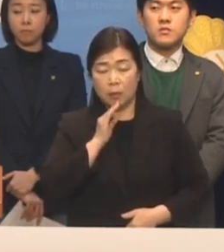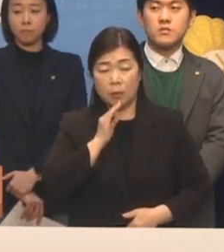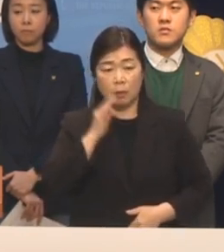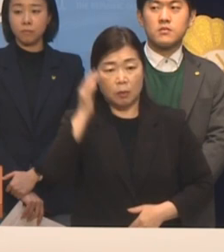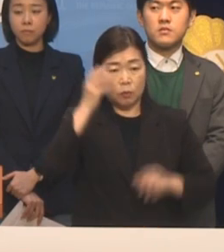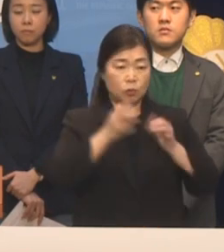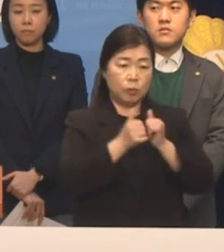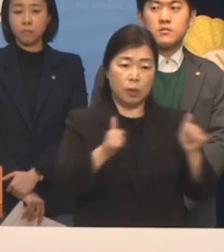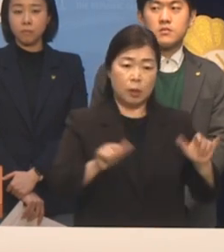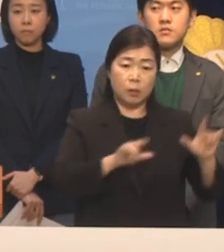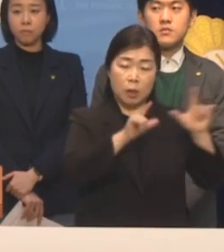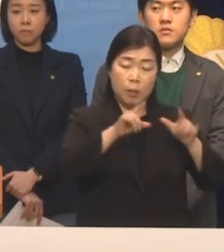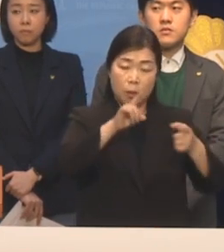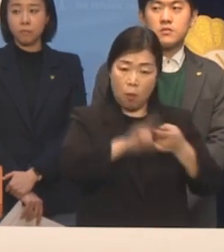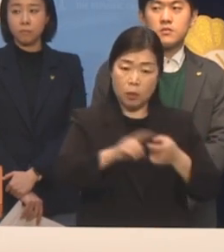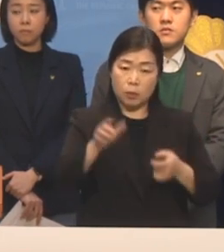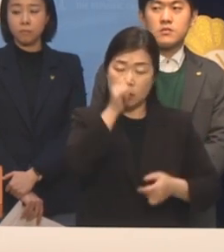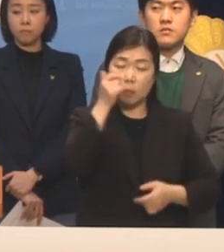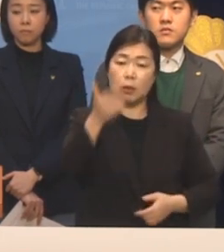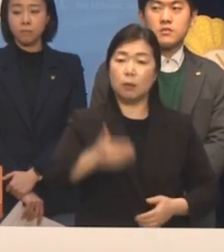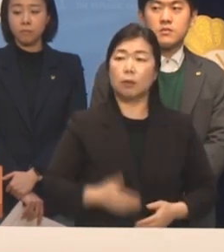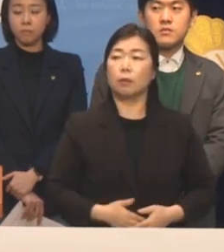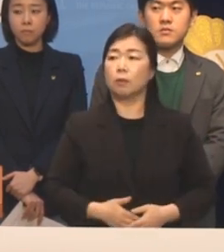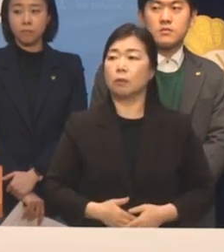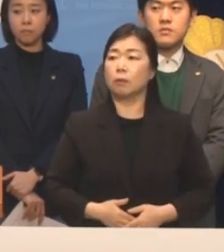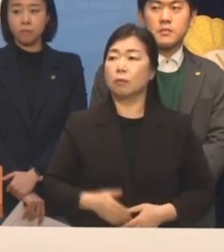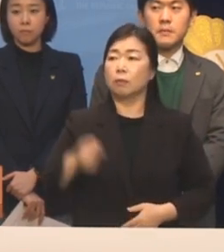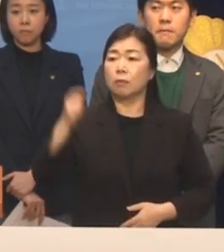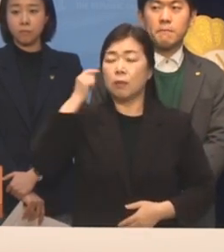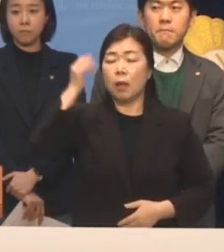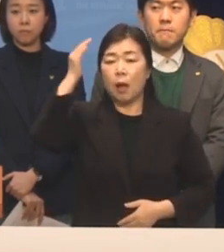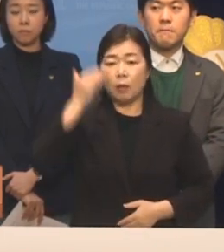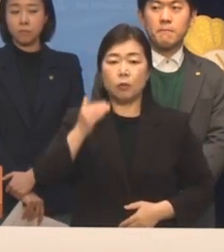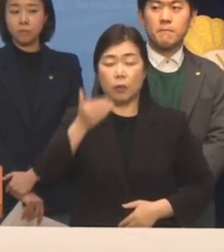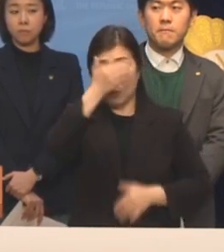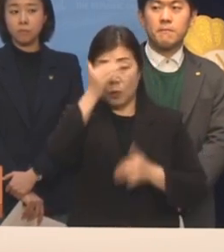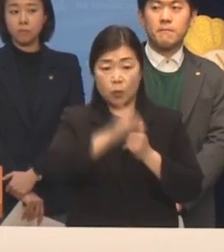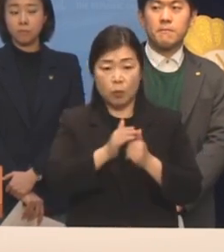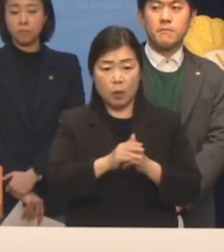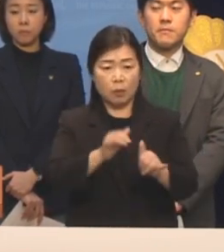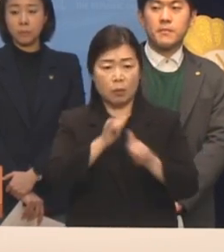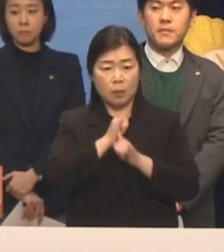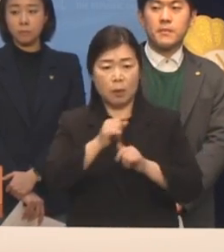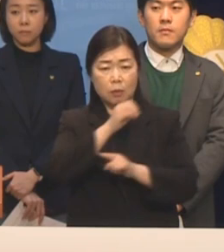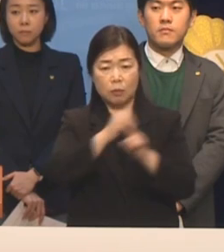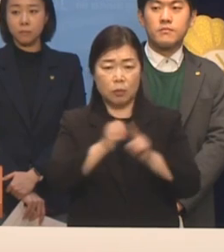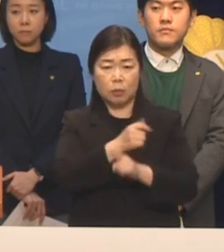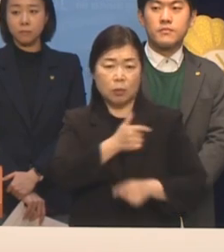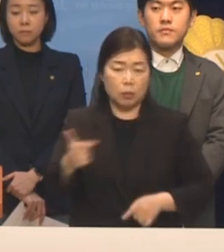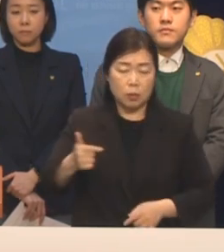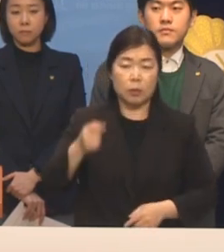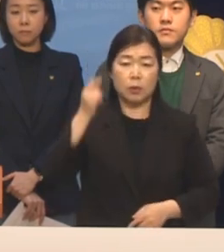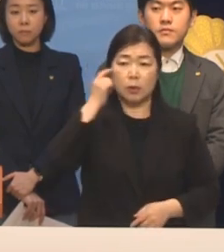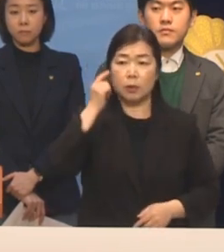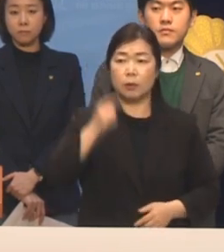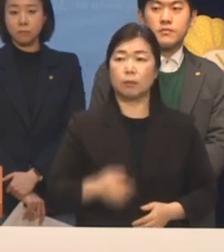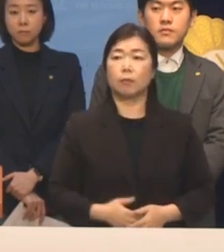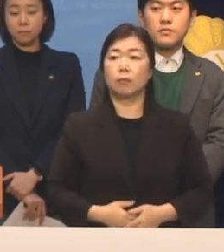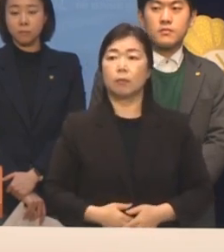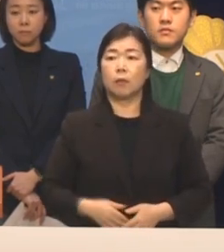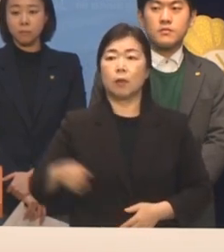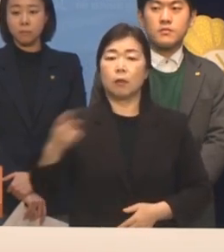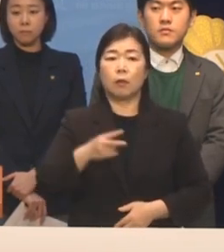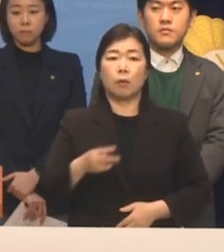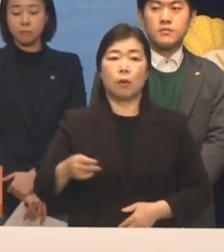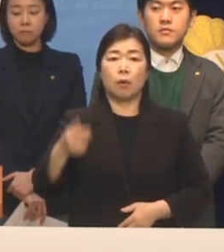있는가요? 왜 한국의 청소년들이 이렇게 높은 자살률을 보이고 있는지, 왜 사람들은 부모가 되기를